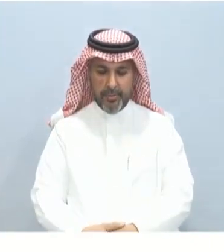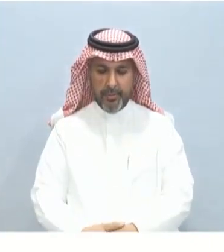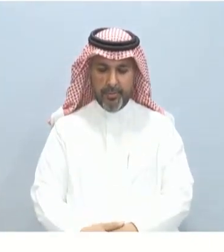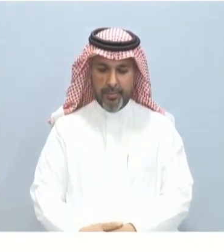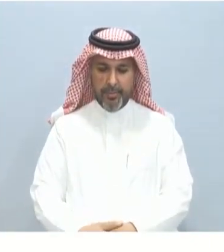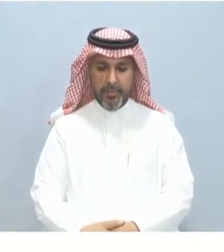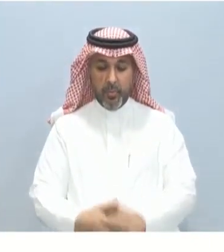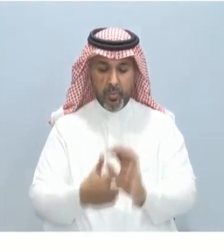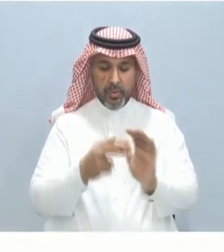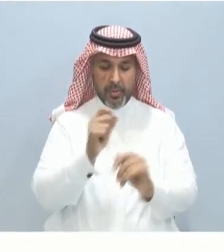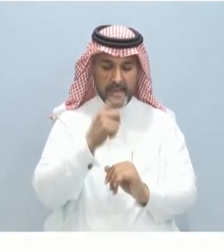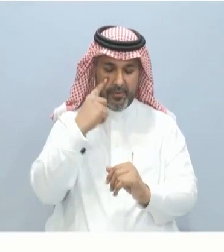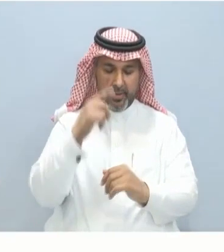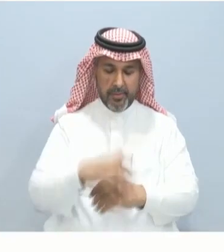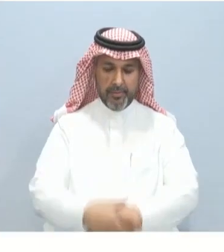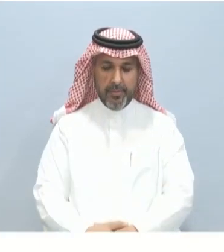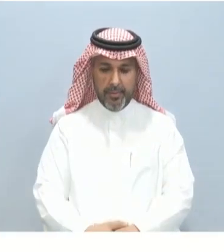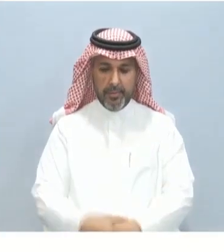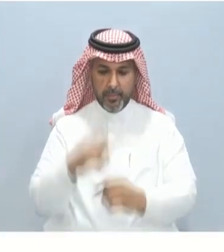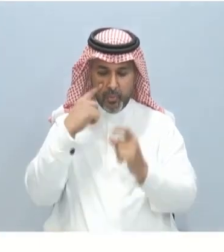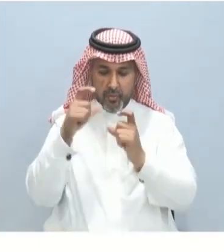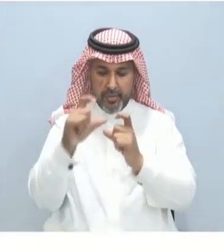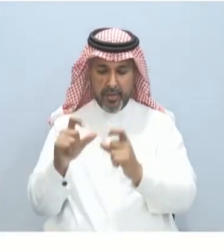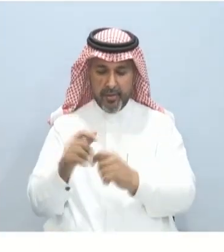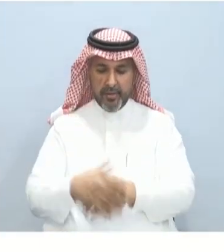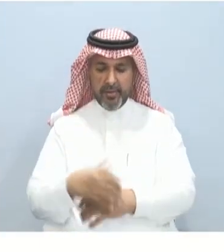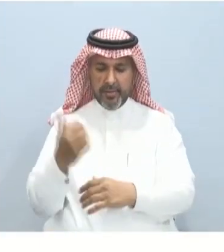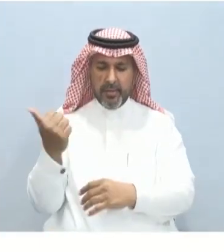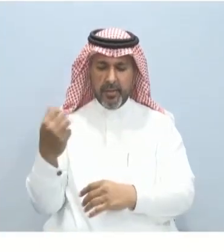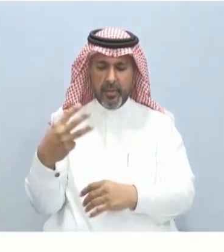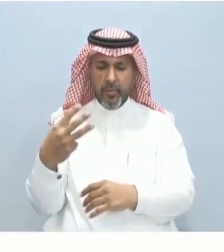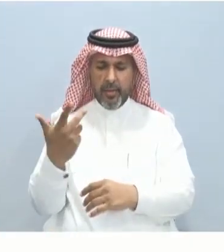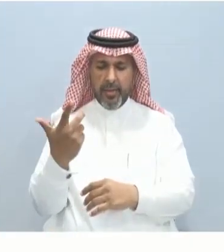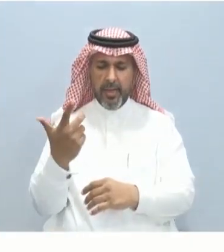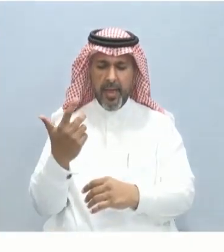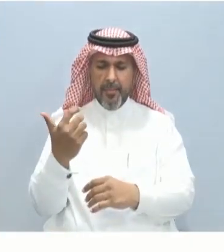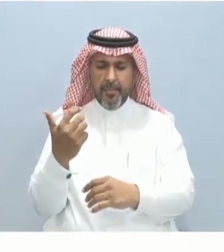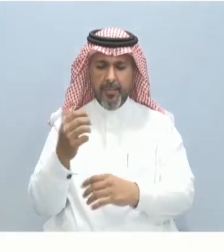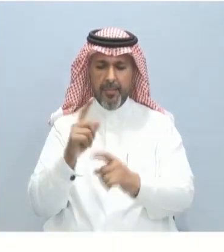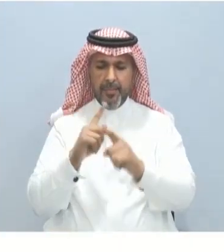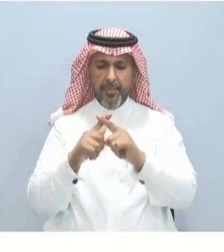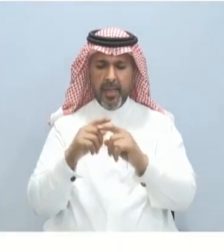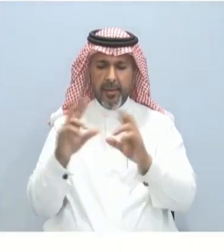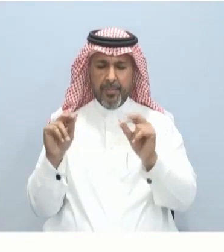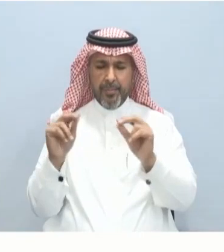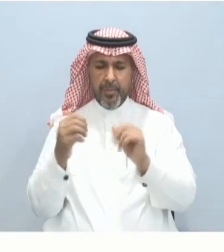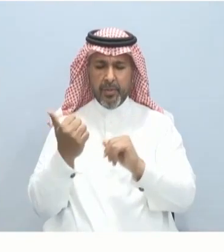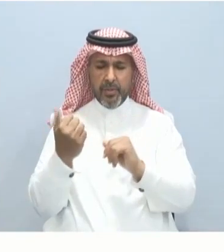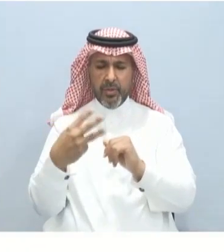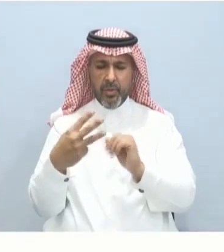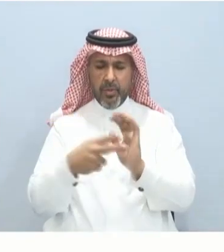يمثل لنا فرق بين مربعين 36 لام تربيع هي مربع لسته لام